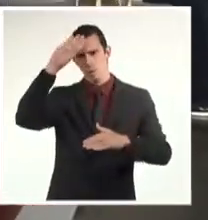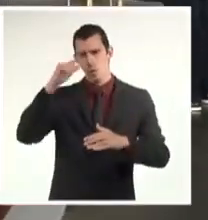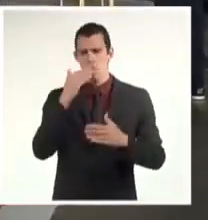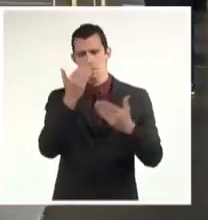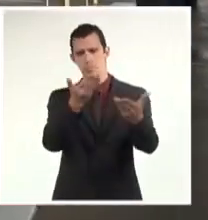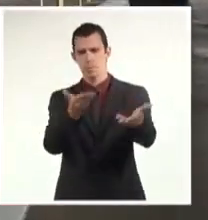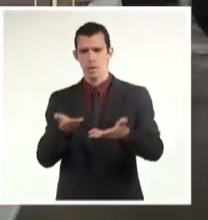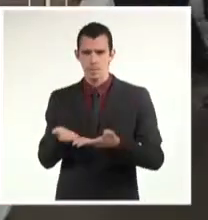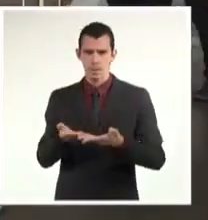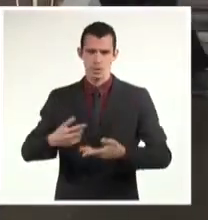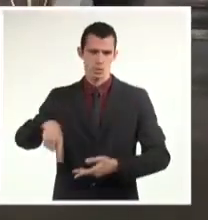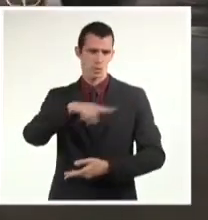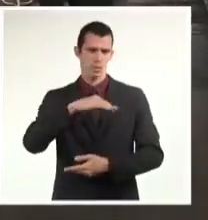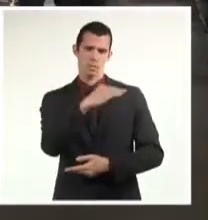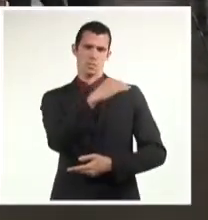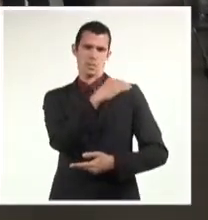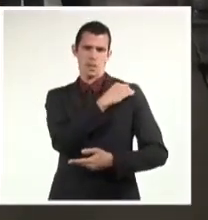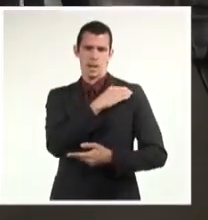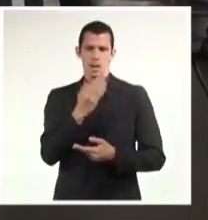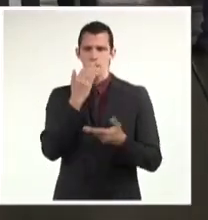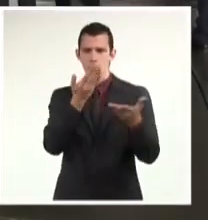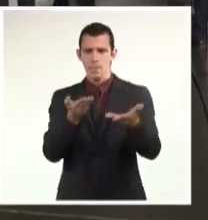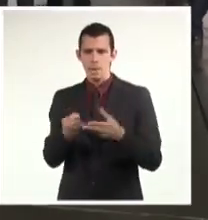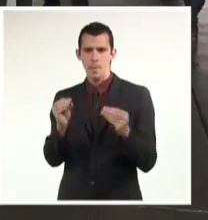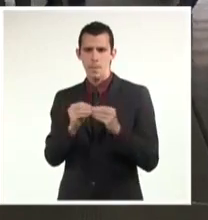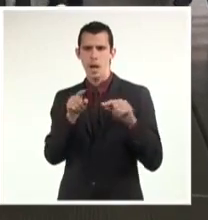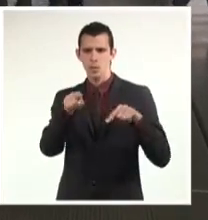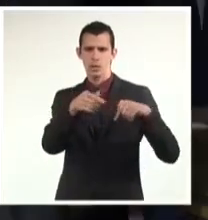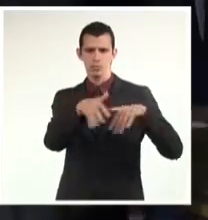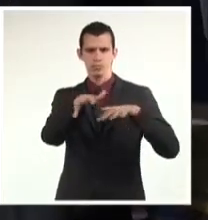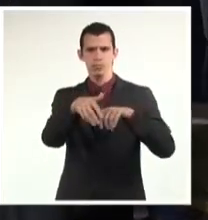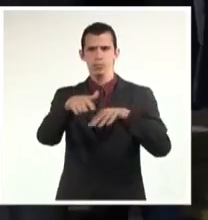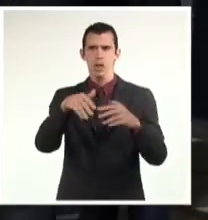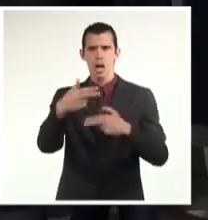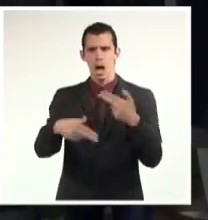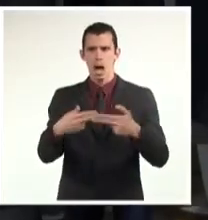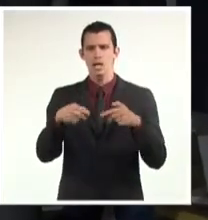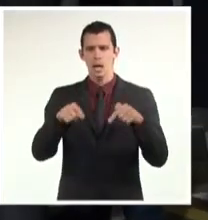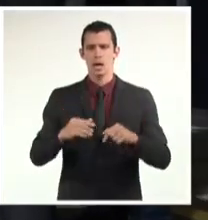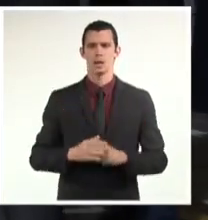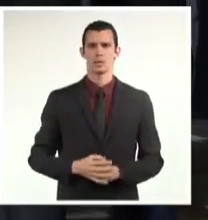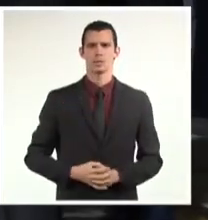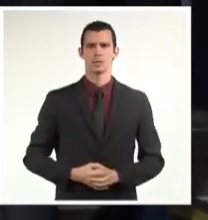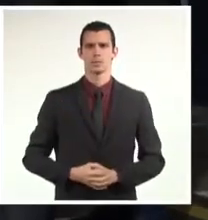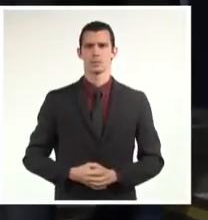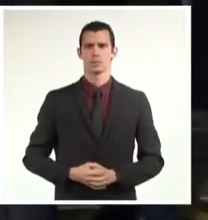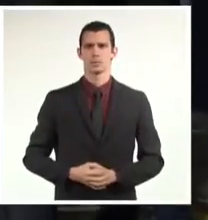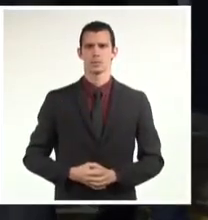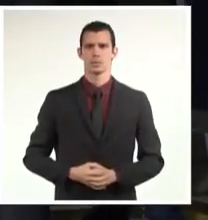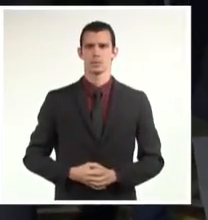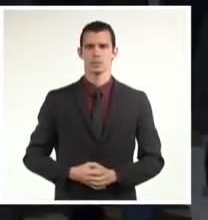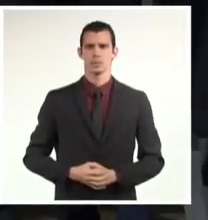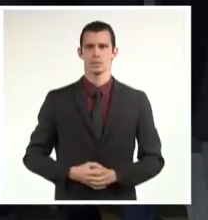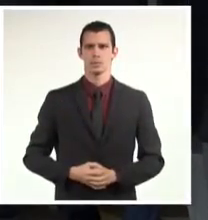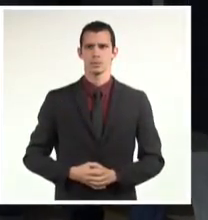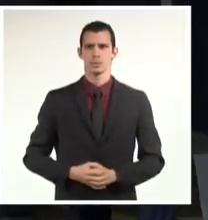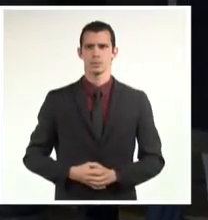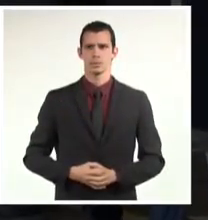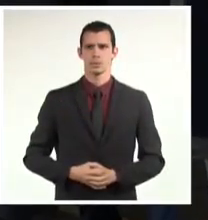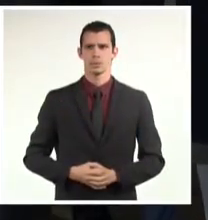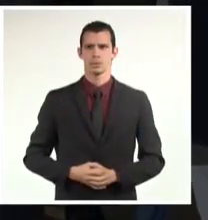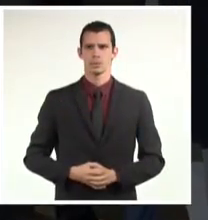вашего прибытия в столицу Российской Федерации, город-герой Москву, построен начальник почетного